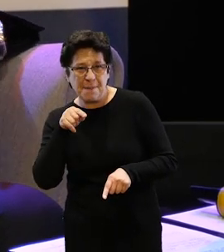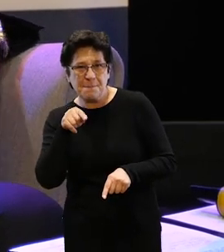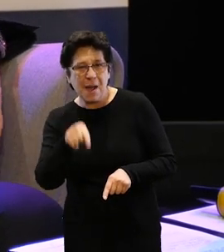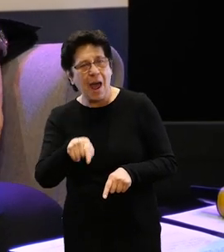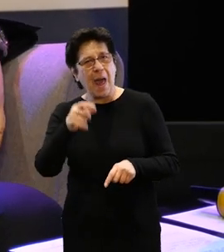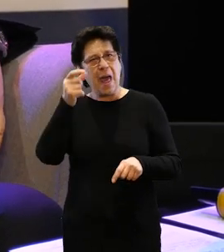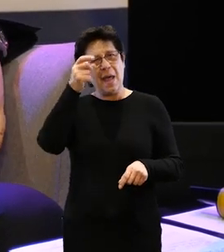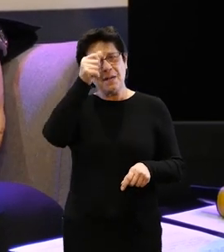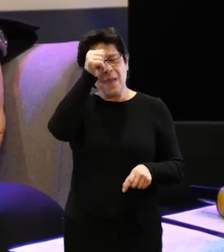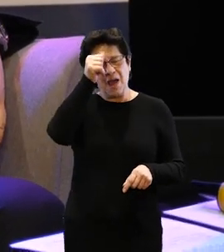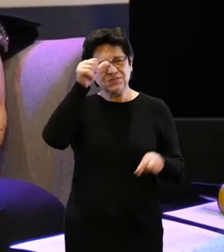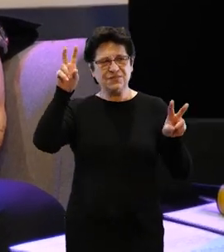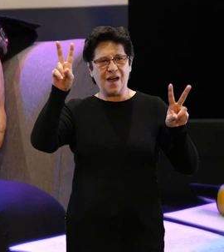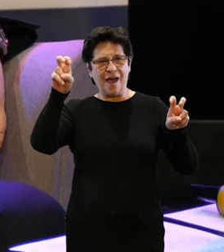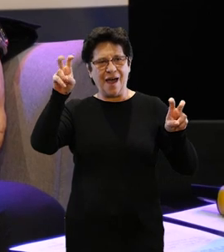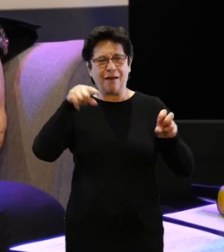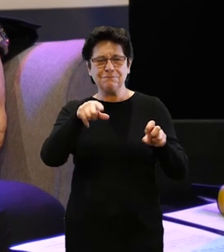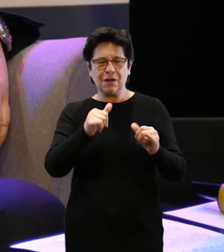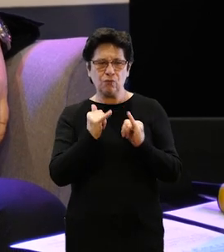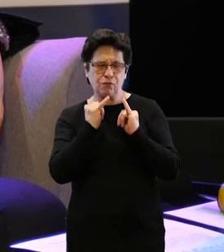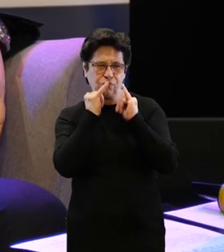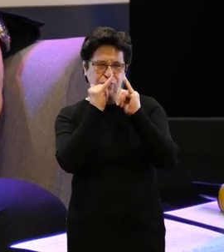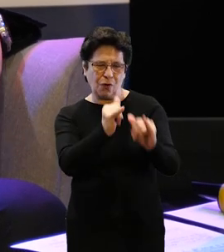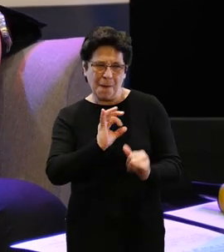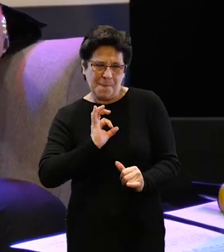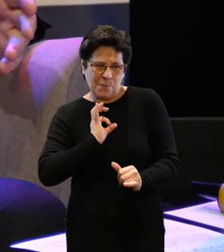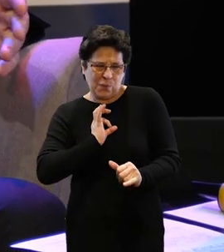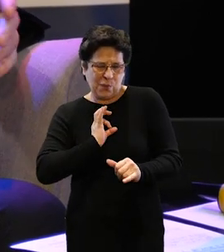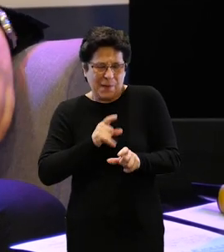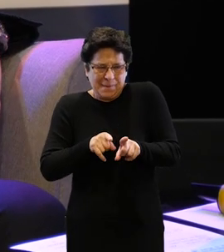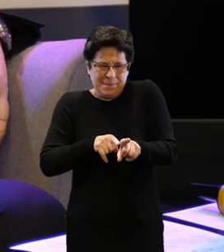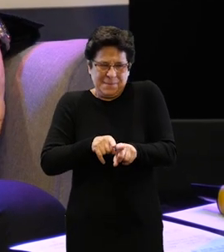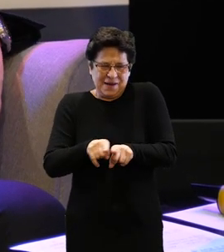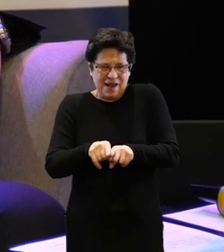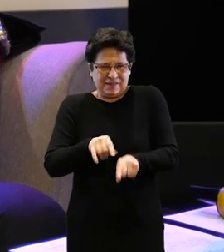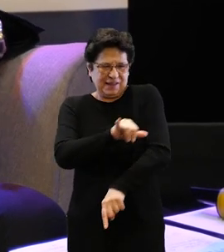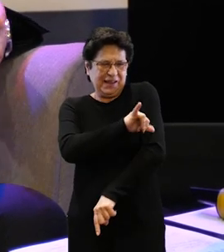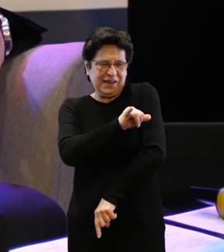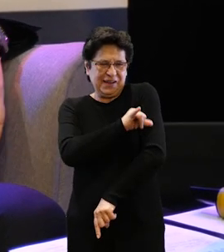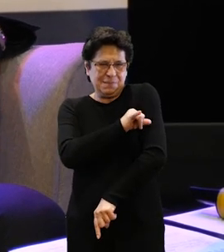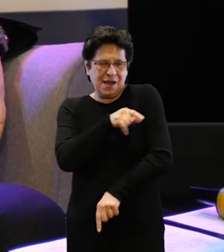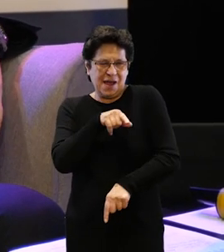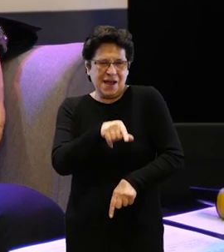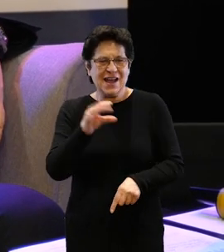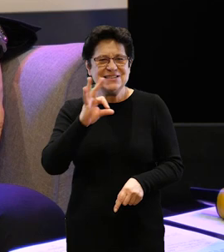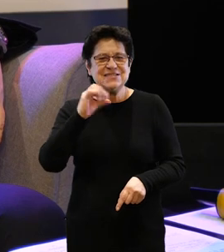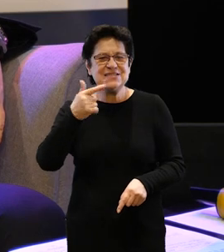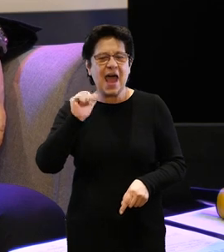na cześć brata doktora świderskiego No na